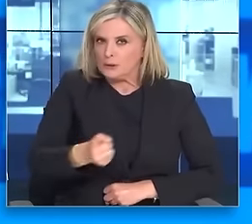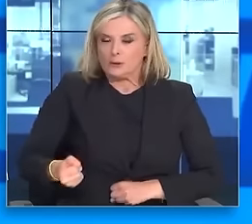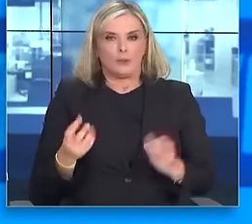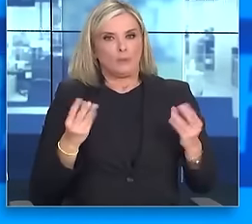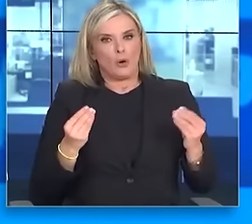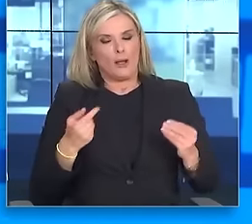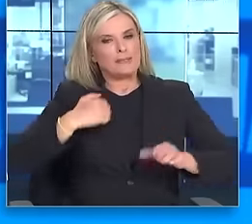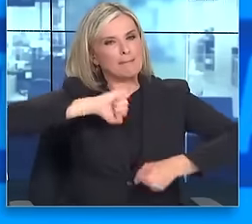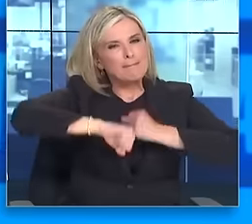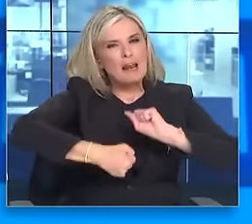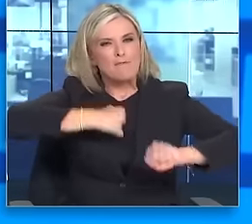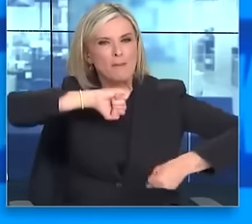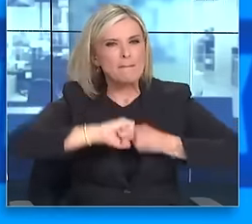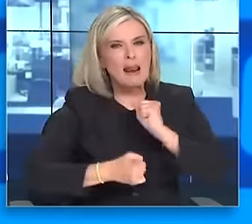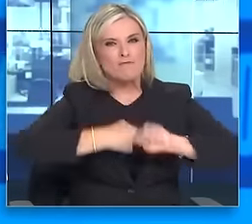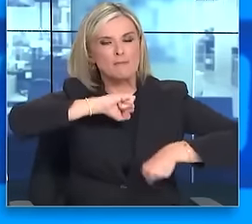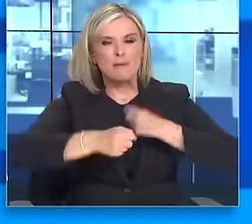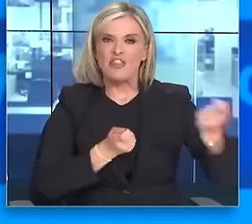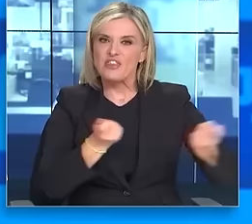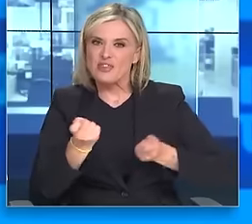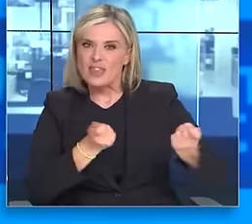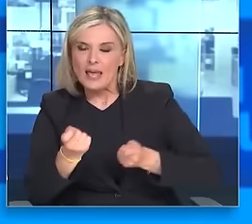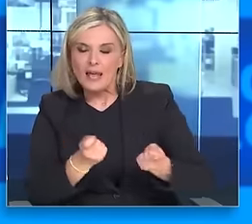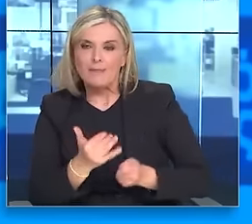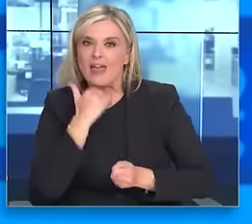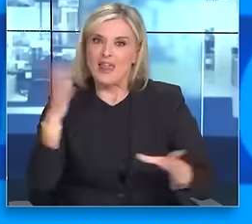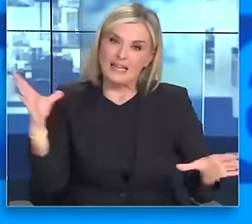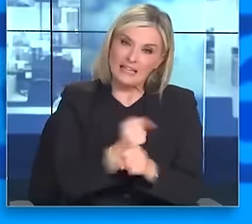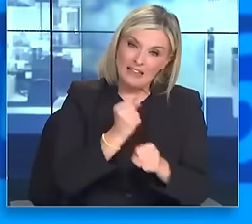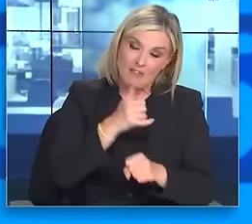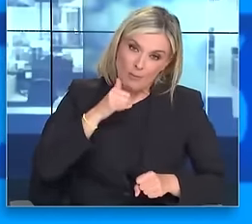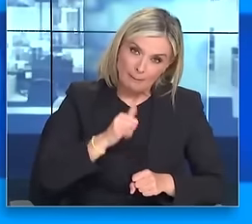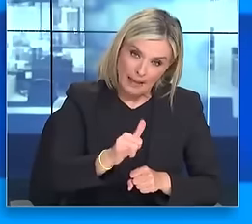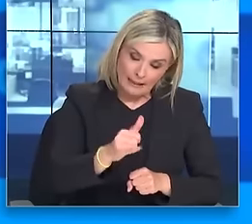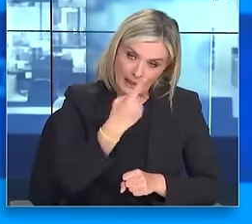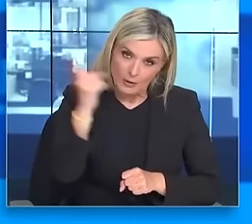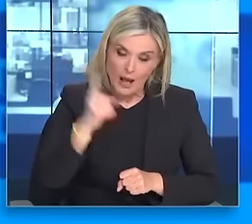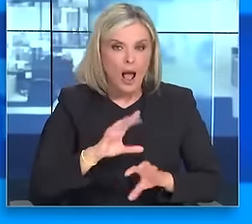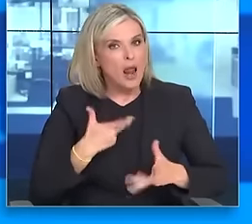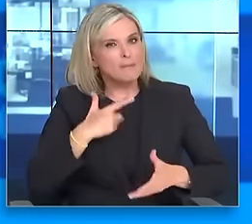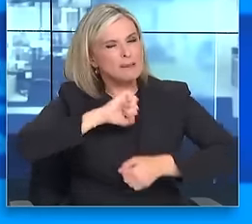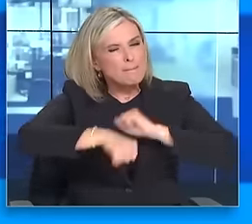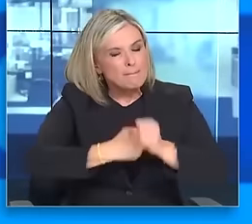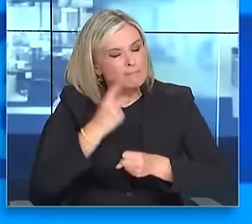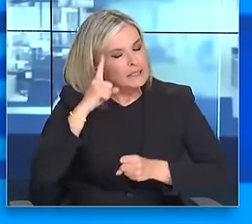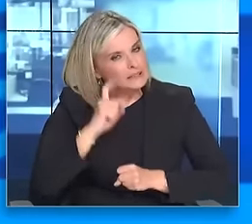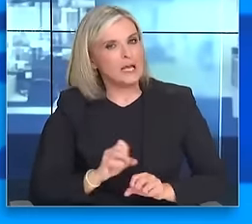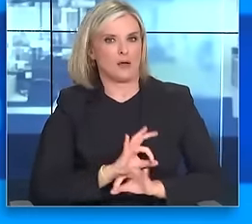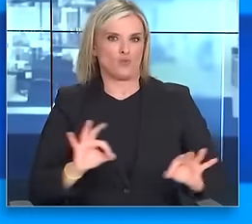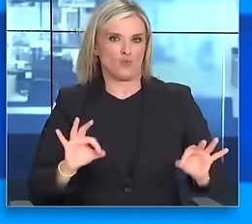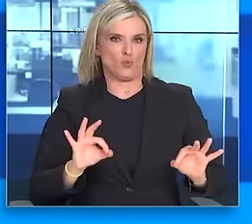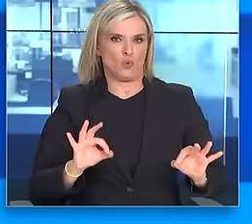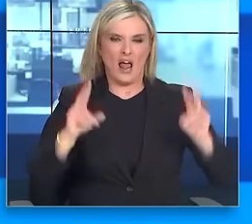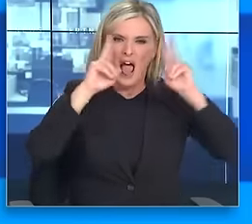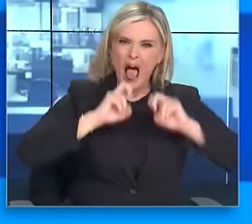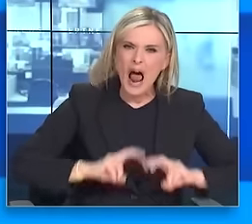Μπορεί όχι με την πάντα να καλύπτουμε τις προσδοκίες των πολιτών, εκεί είναι όμως στραμμένη όλη μας η προσοχή. Δεν αναφέρομαι μόνο στους